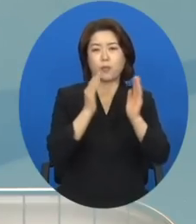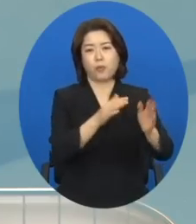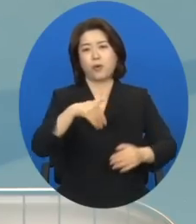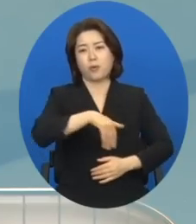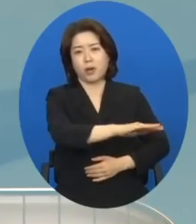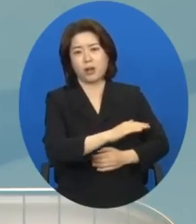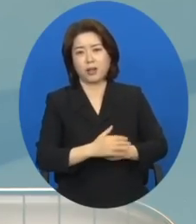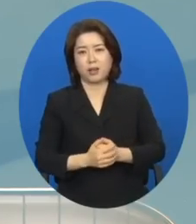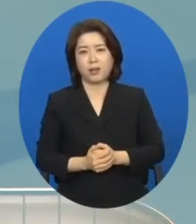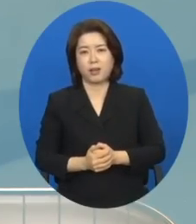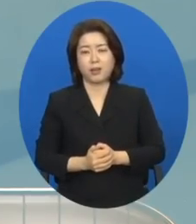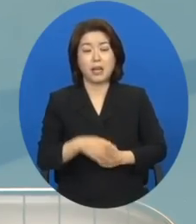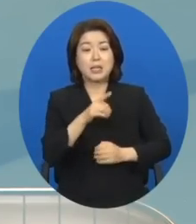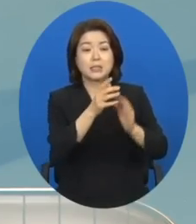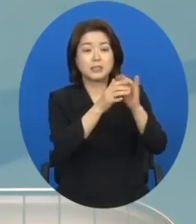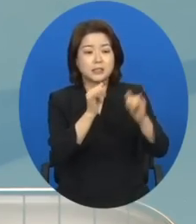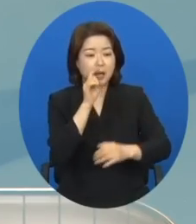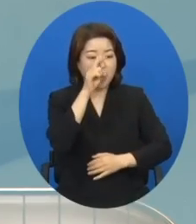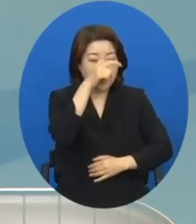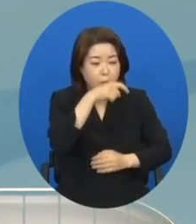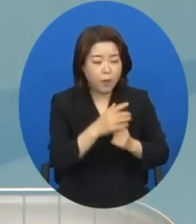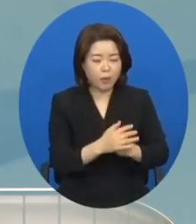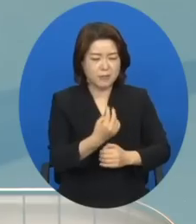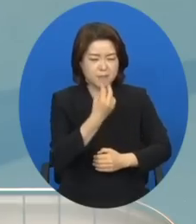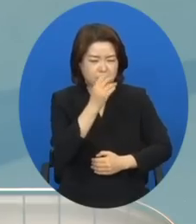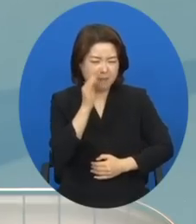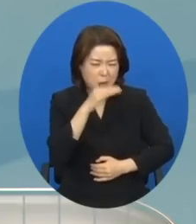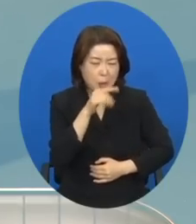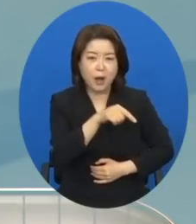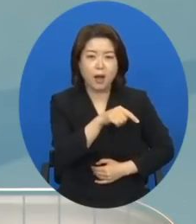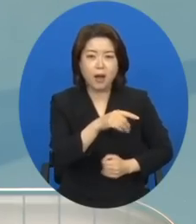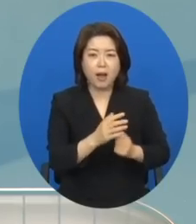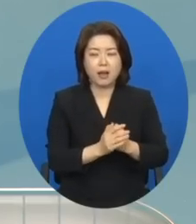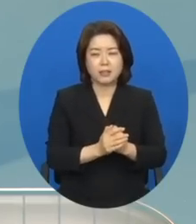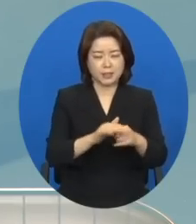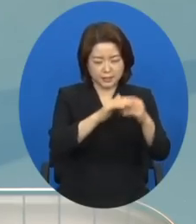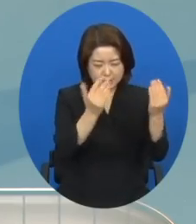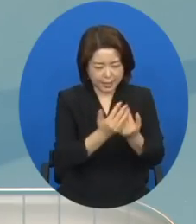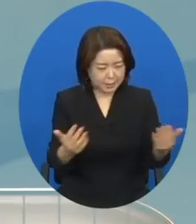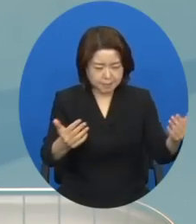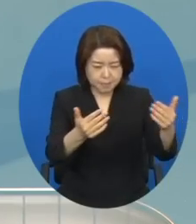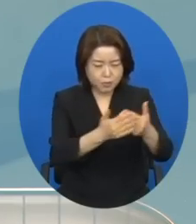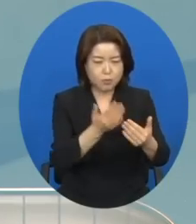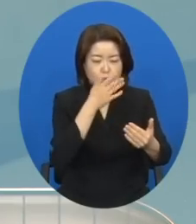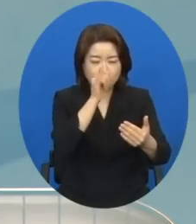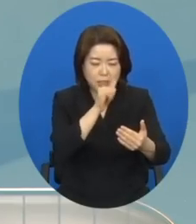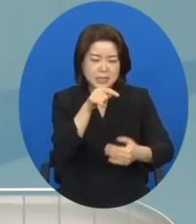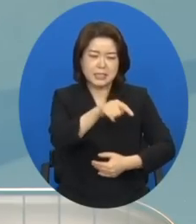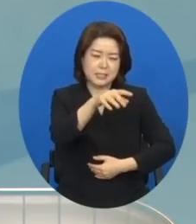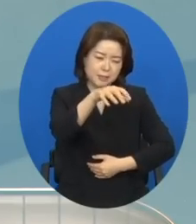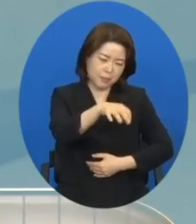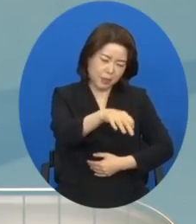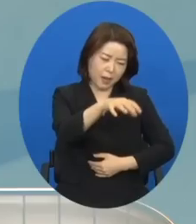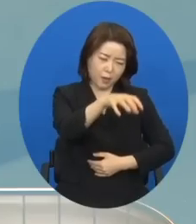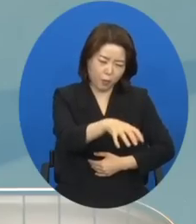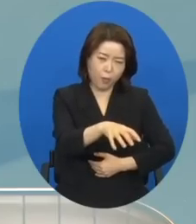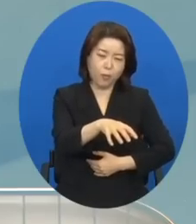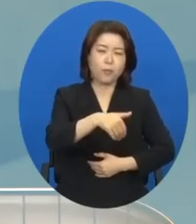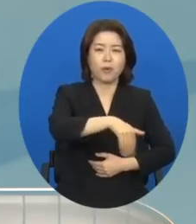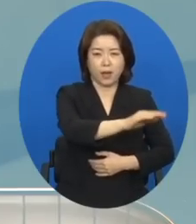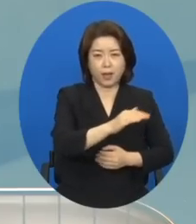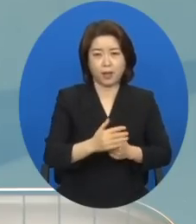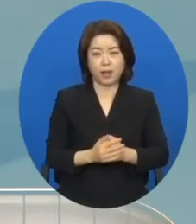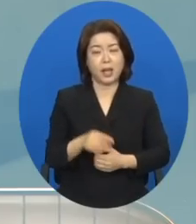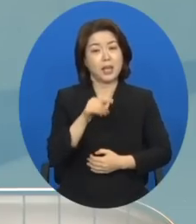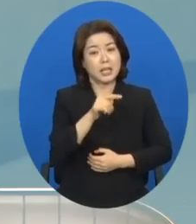그 사람의 허물까지도, 냄새까지도, 그 발냄새까지도 품을 수 있는 곳까지 내려가야 한다. 이것이 너희를